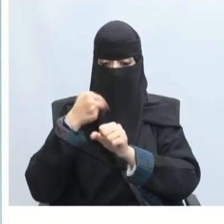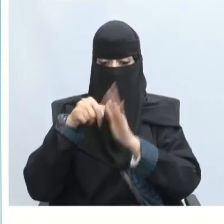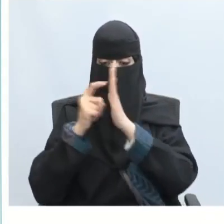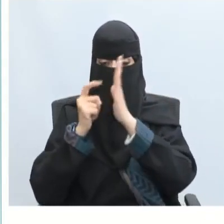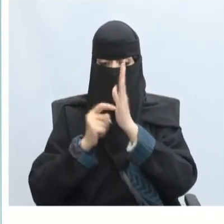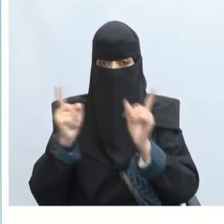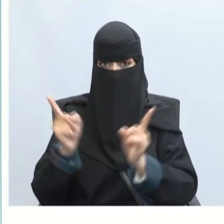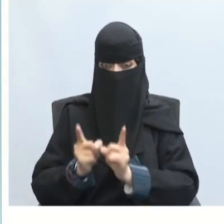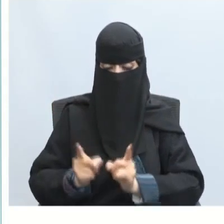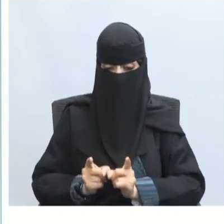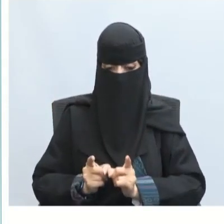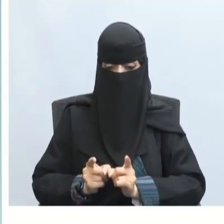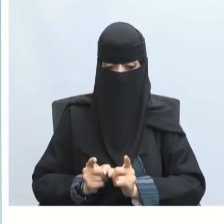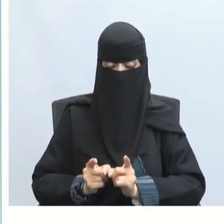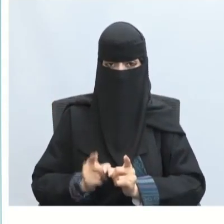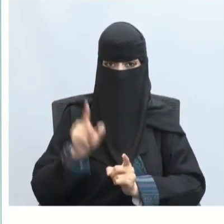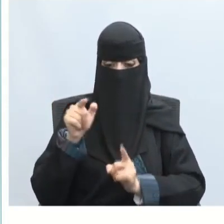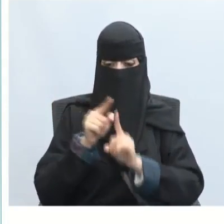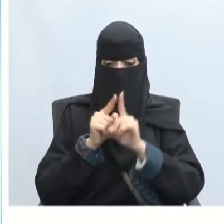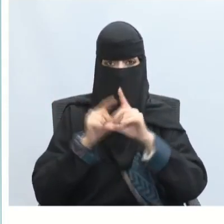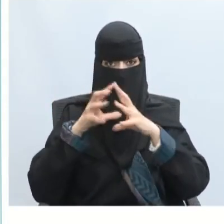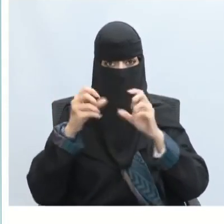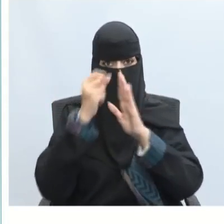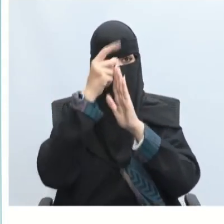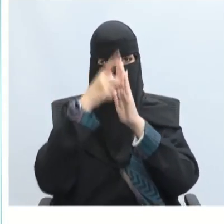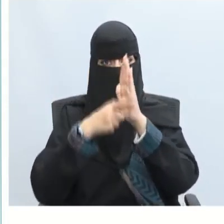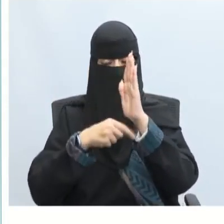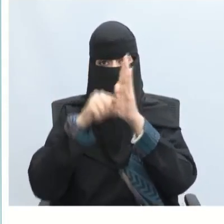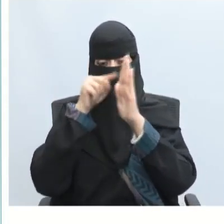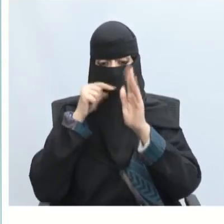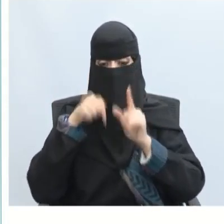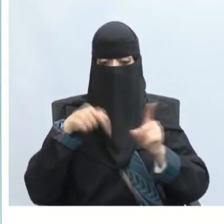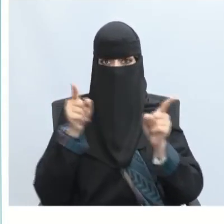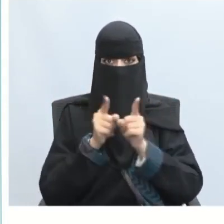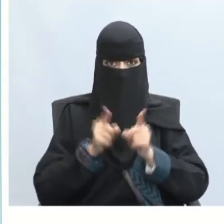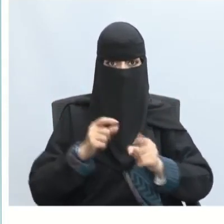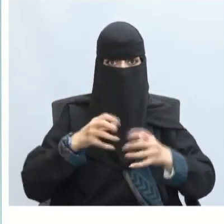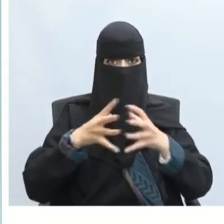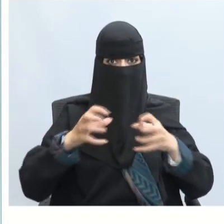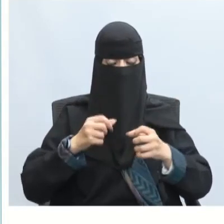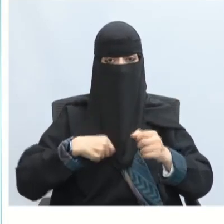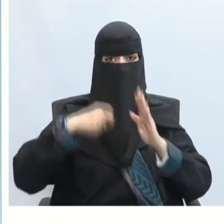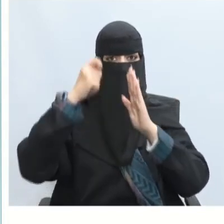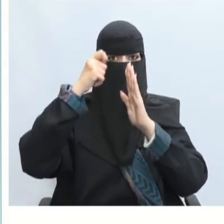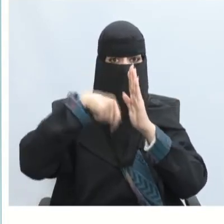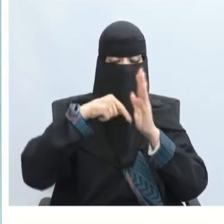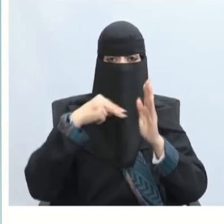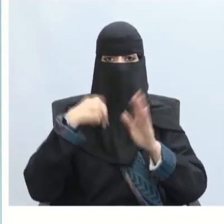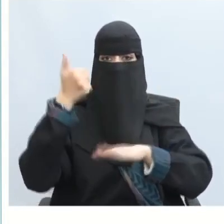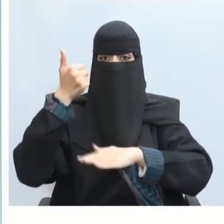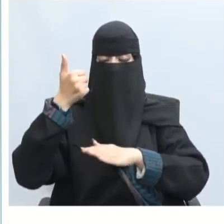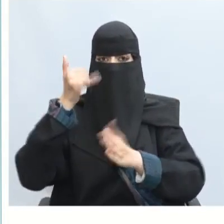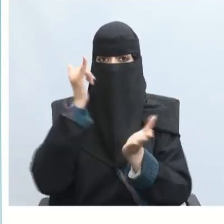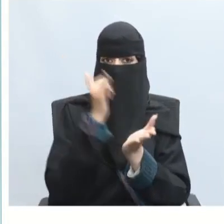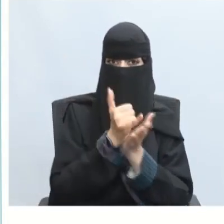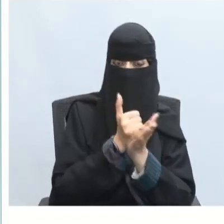نظام محدد هذا تعريف اللائحه وتحدد بالتفصيل احكام والمسؤوليات او